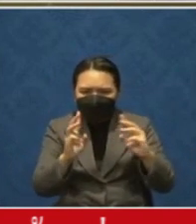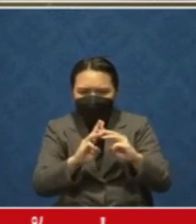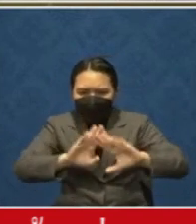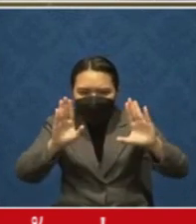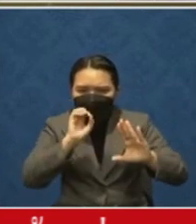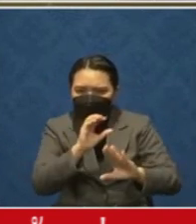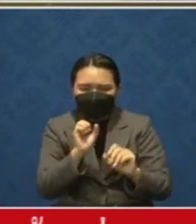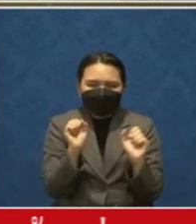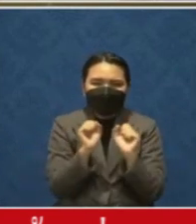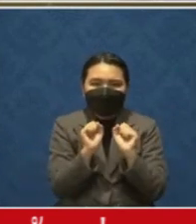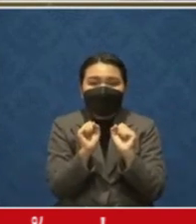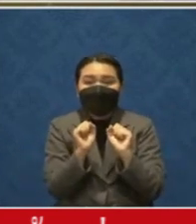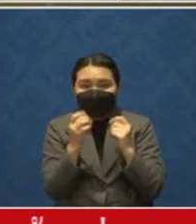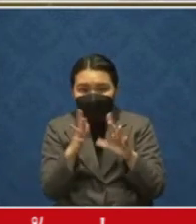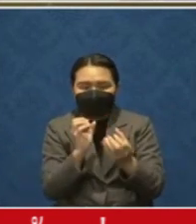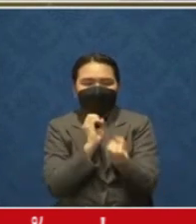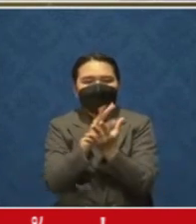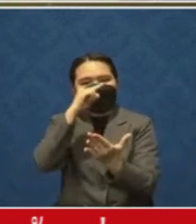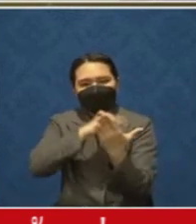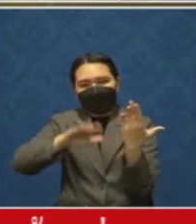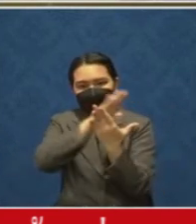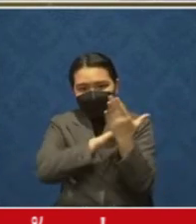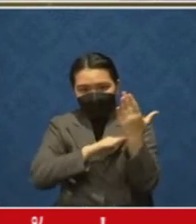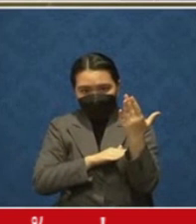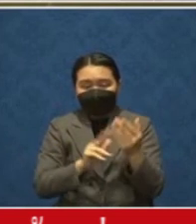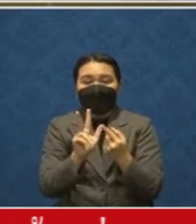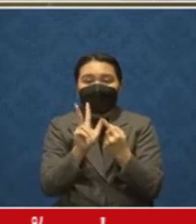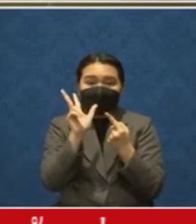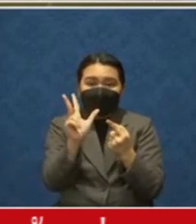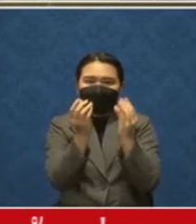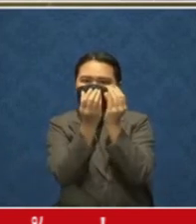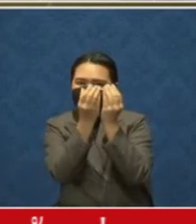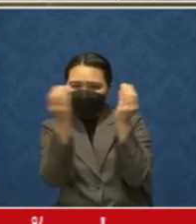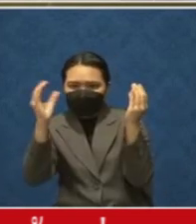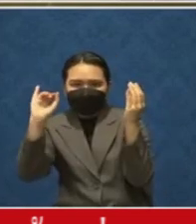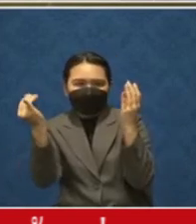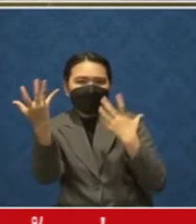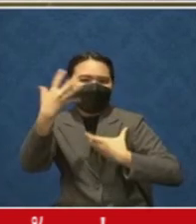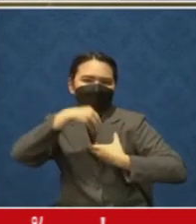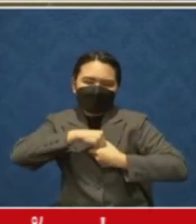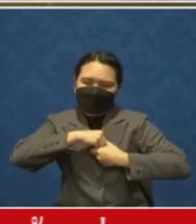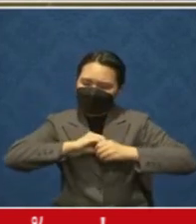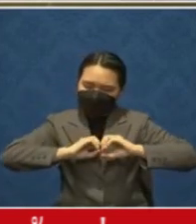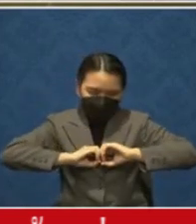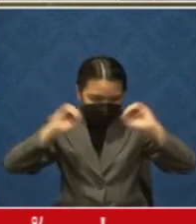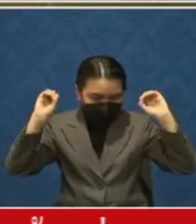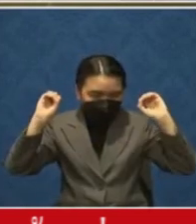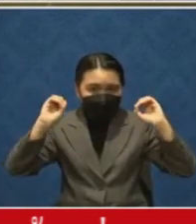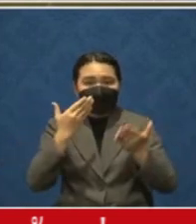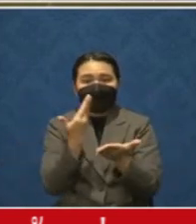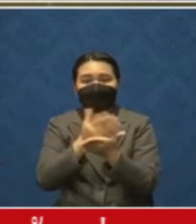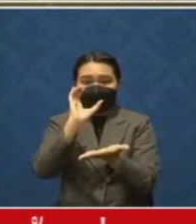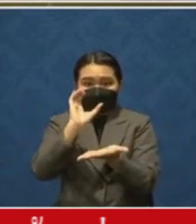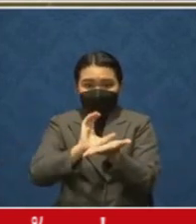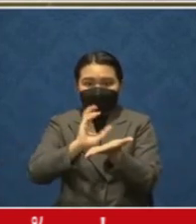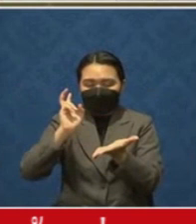ญาสร้างความเสียหายให้กับประเทศครับ 3 ครับไร้คุณธรรมจริยธรรมครับ